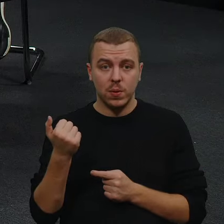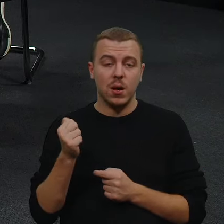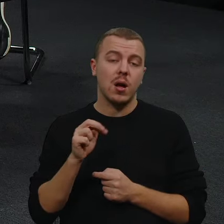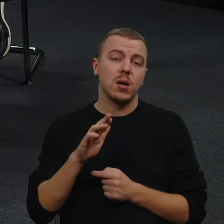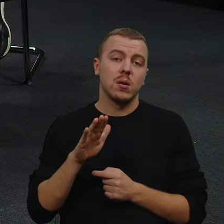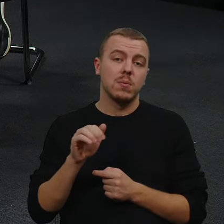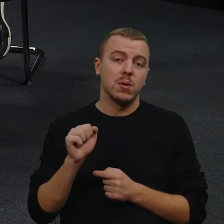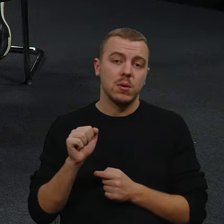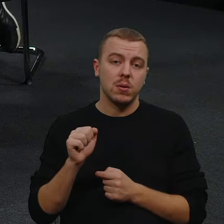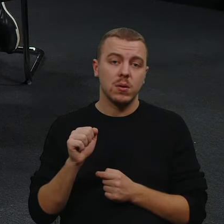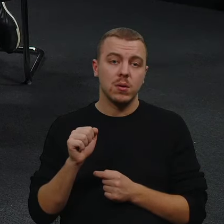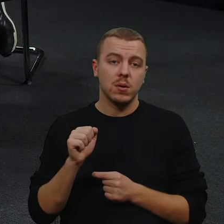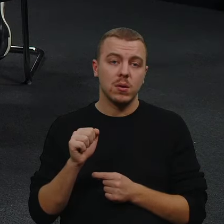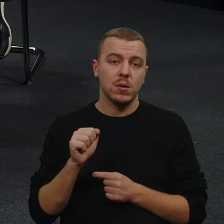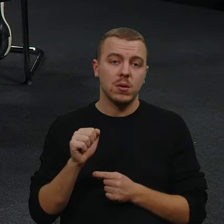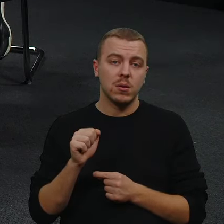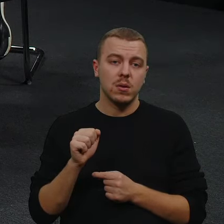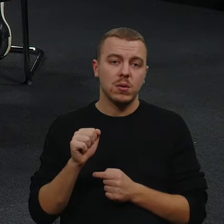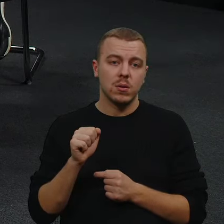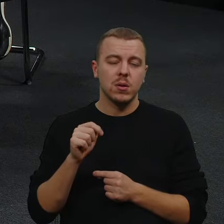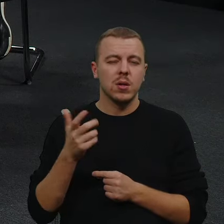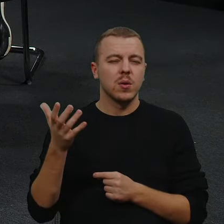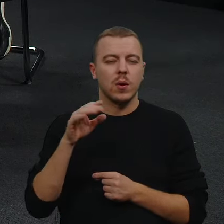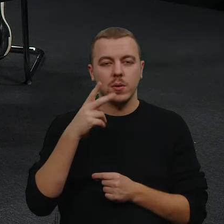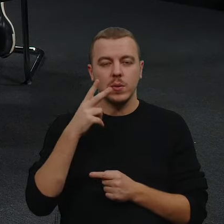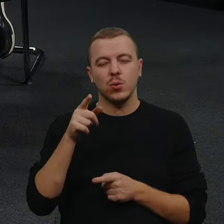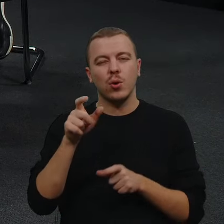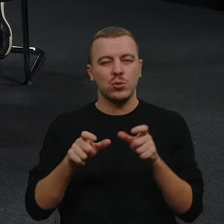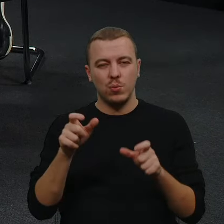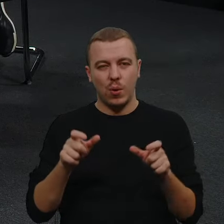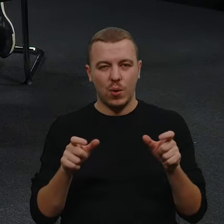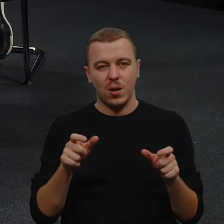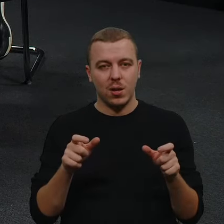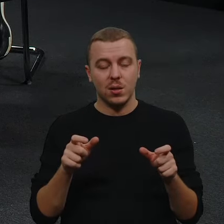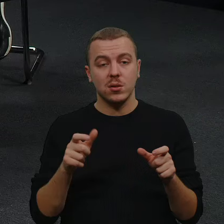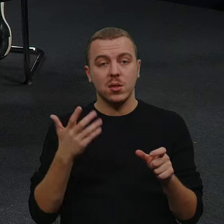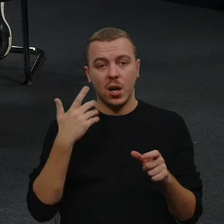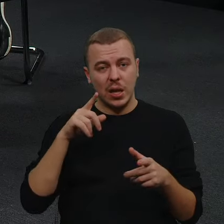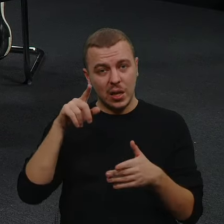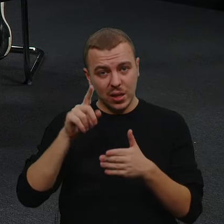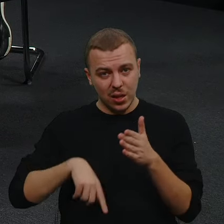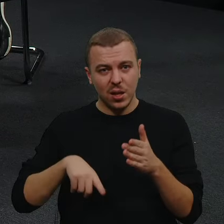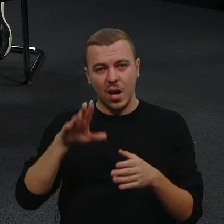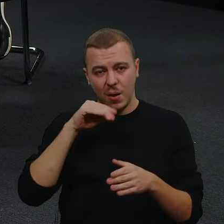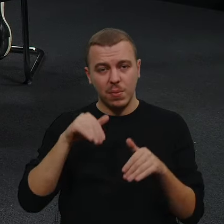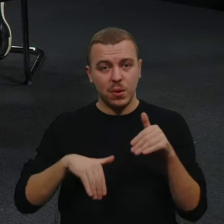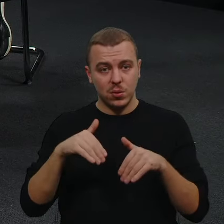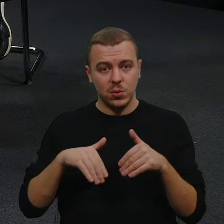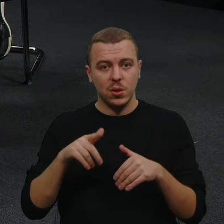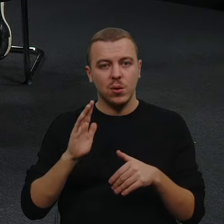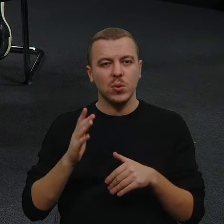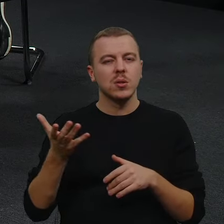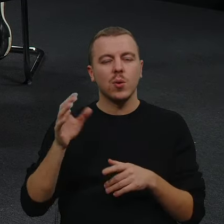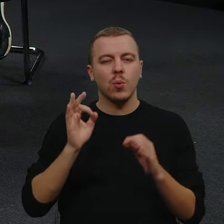jie tiesiog... Ką pasirinko? Ta, daugiausia tokie žmonės, kada tiki, kad tikrai balsuosiu, daugiausia,